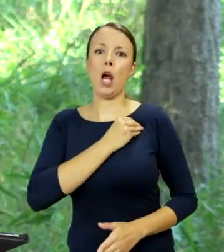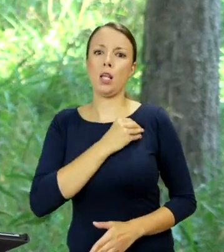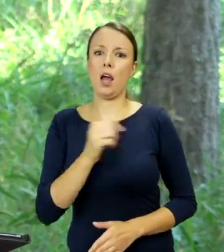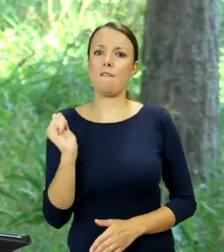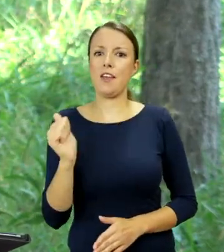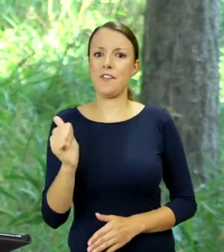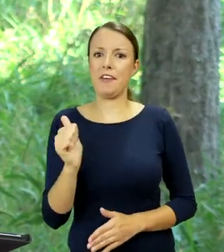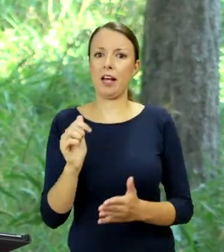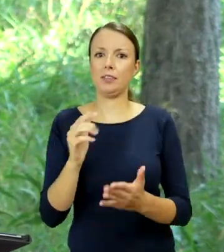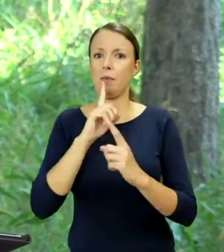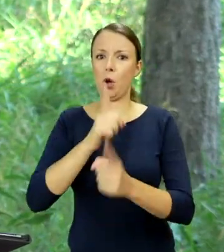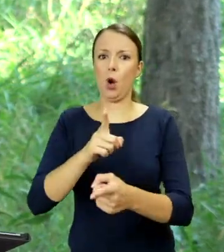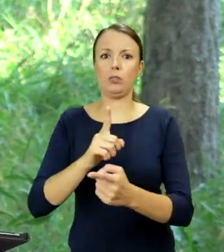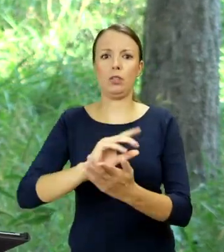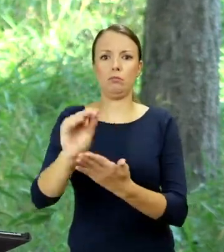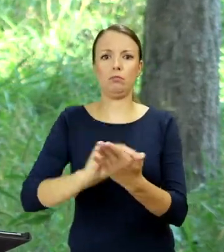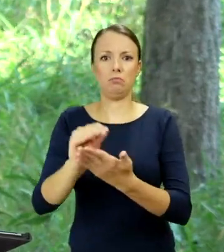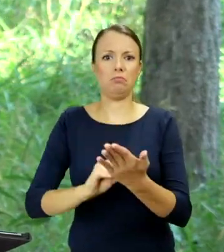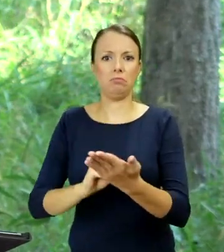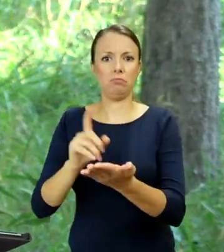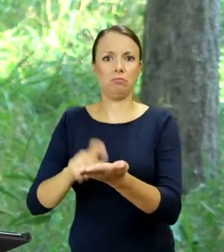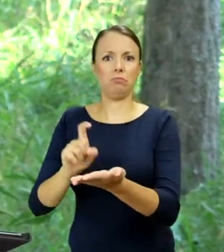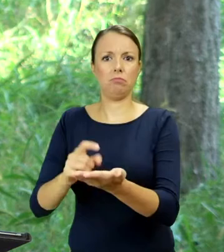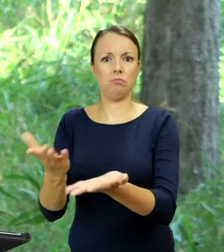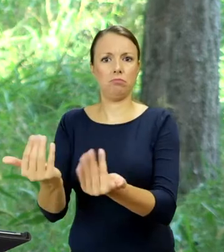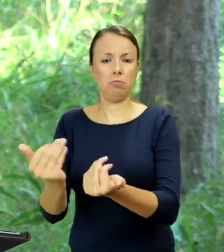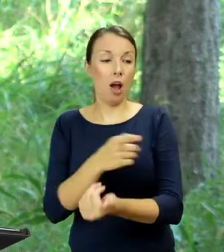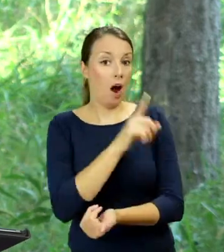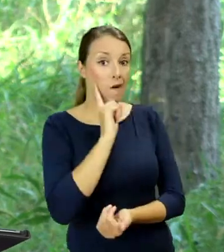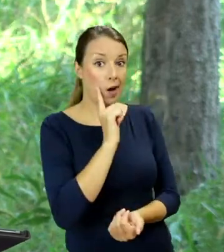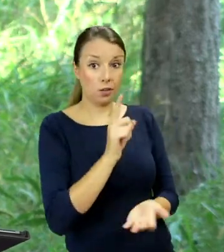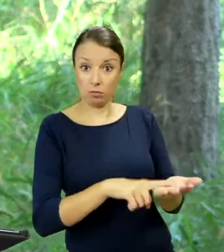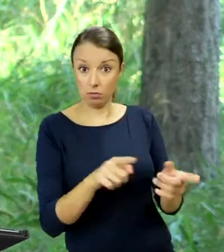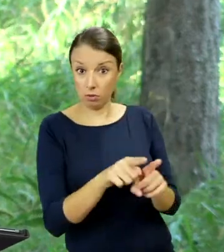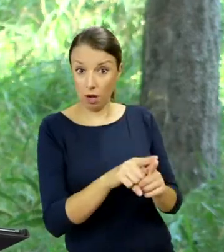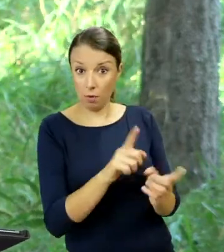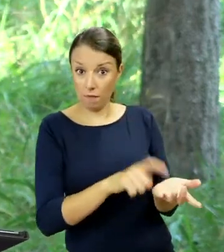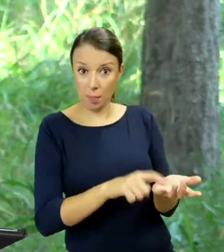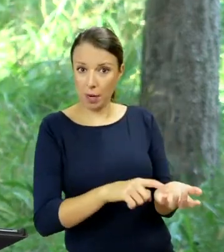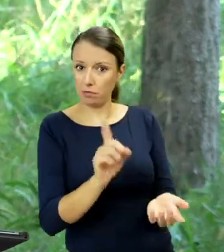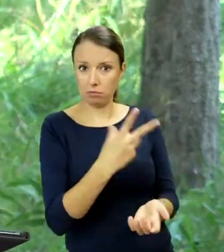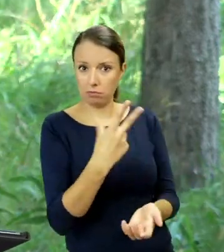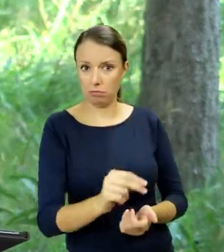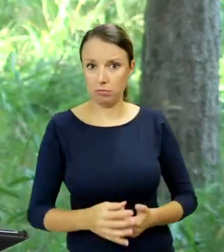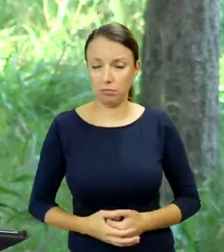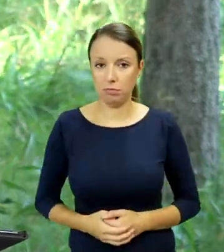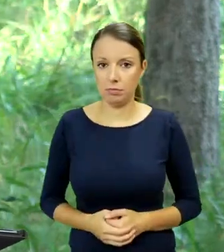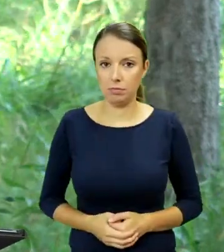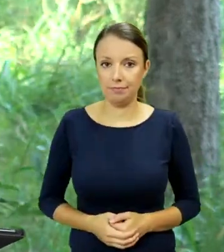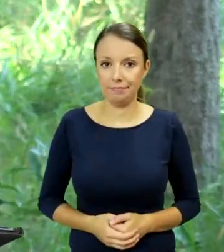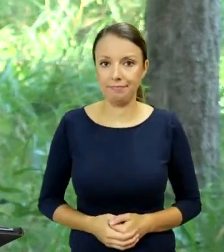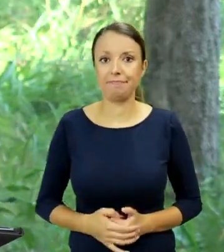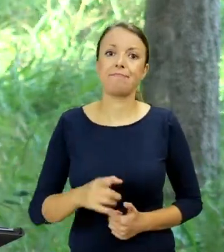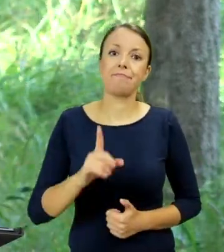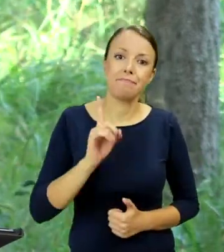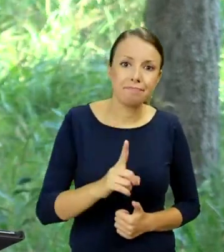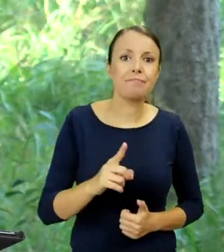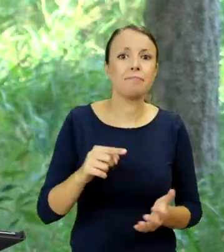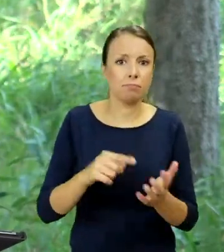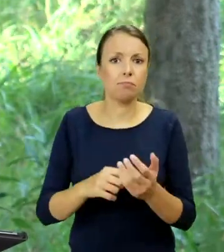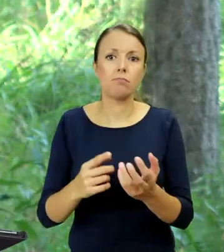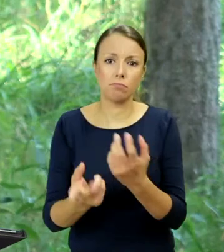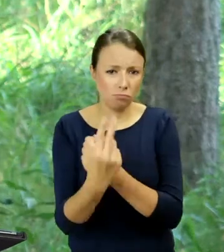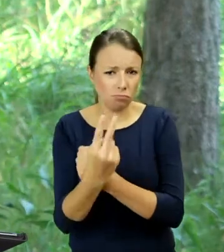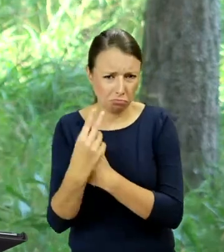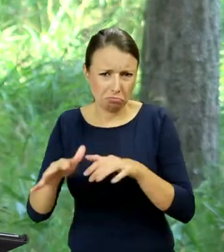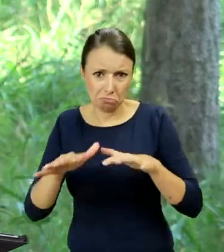od mężczyzn nie wymagano. Ale mimo to chętnych nie brakowało i w latach 19-21